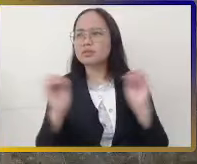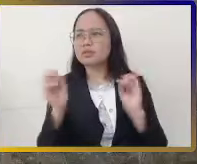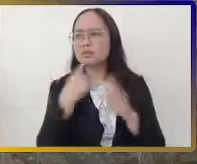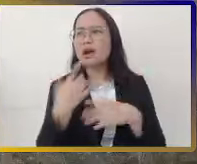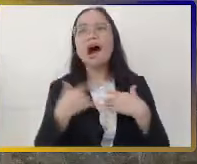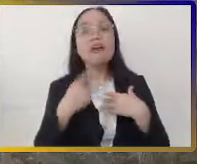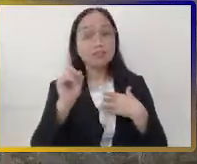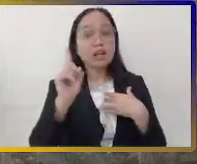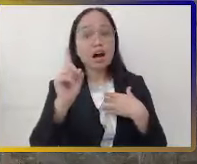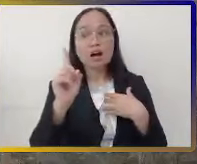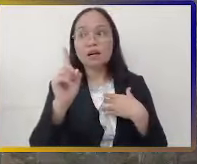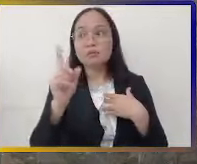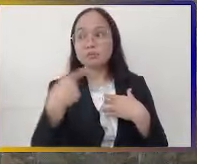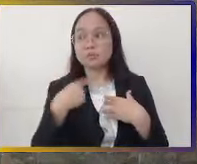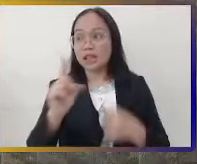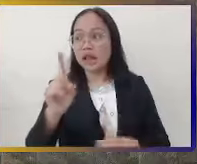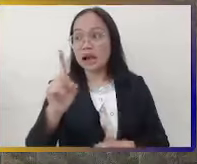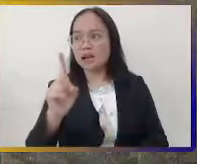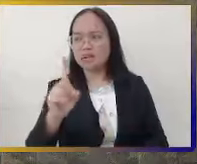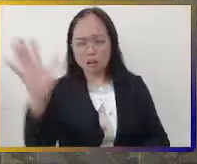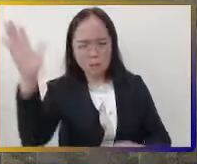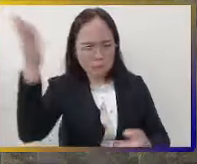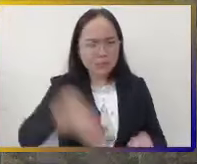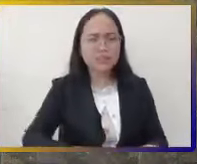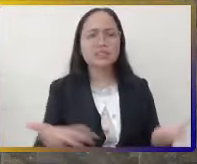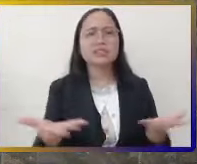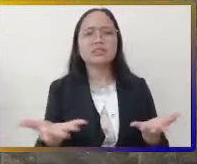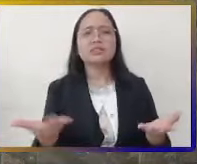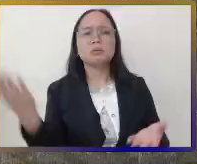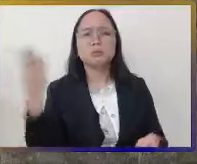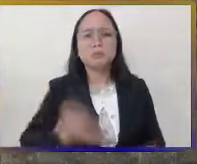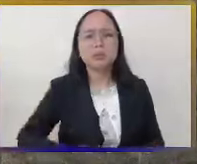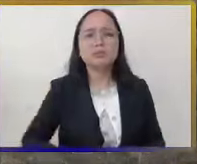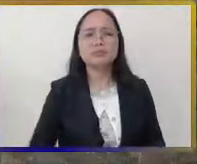pa. Sabi niya, dalhin mo nga rito.